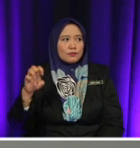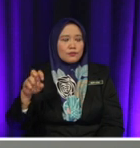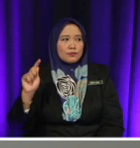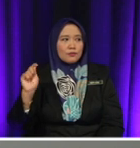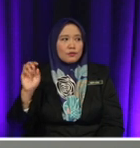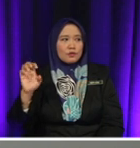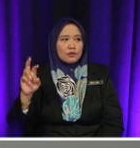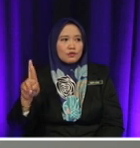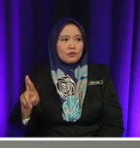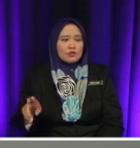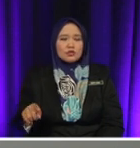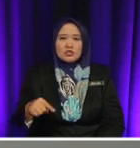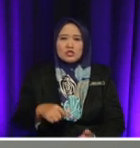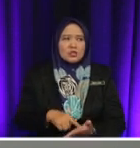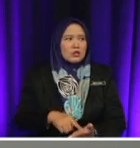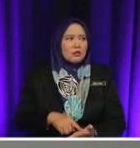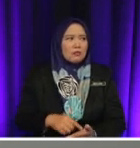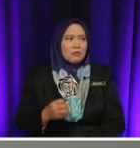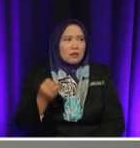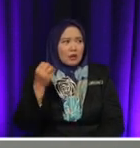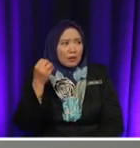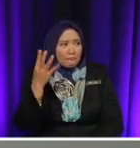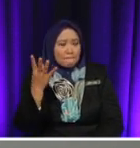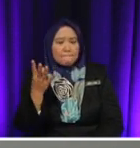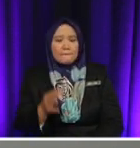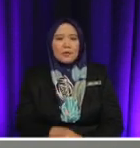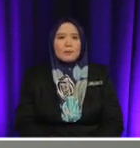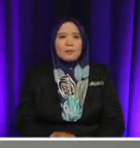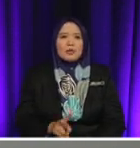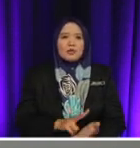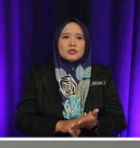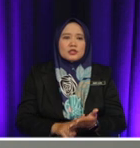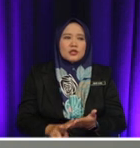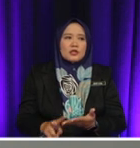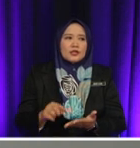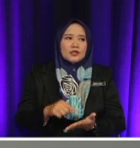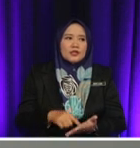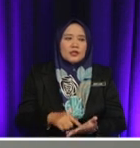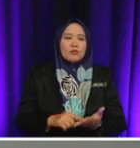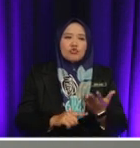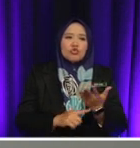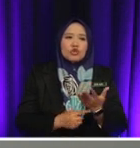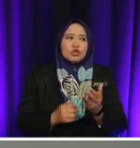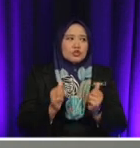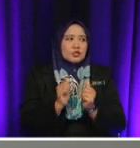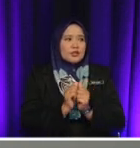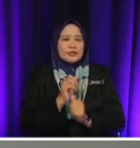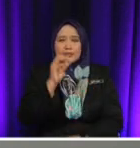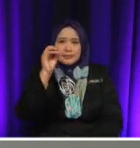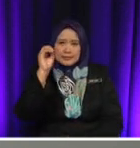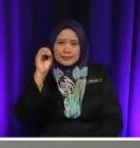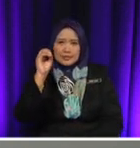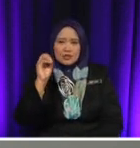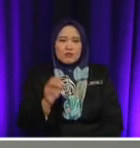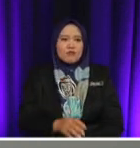berapa agaknya dia punya bacaan itu kita mulakan denganilai kita ada Volt meter kepingan